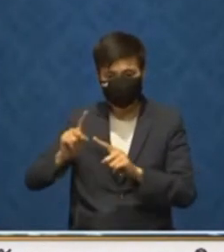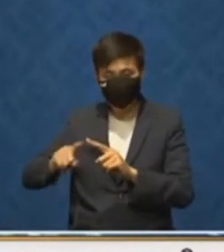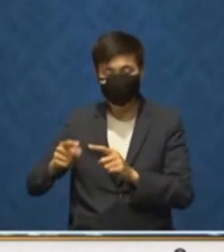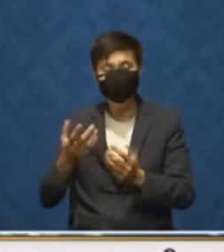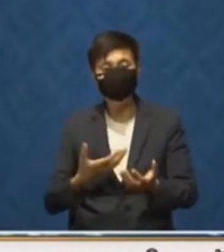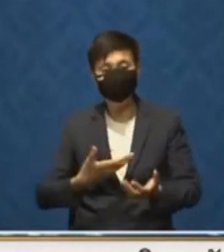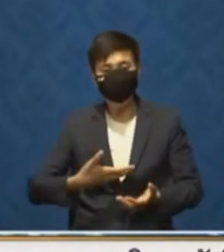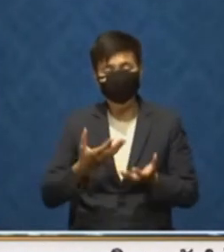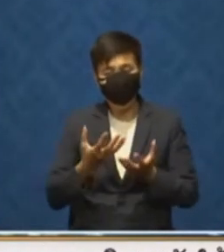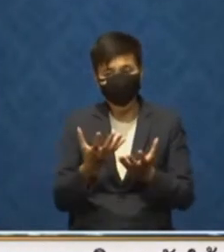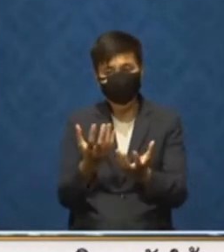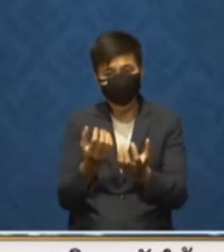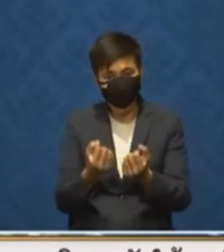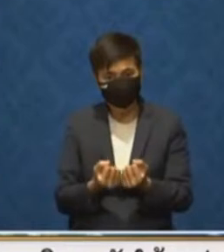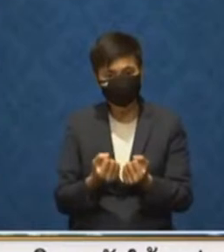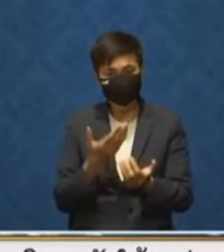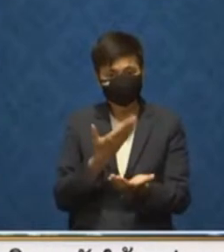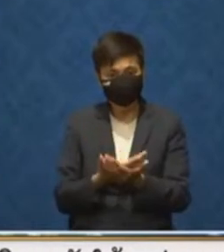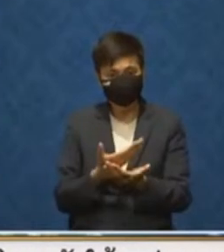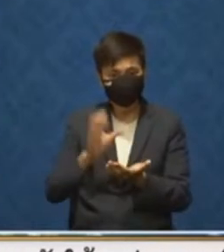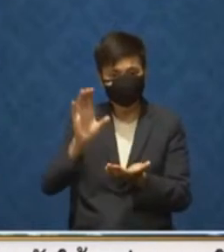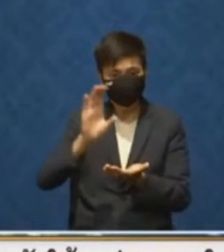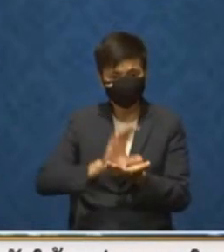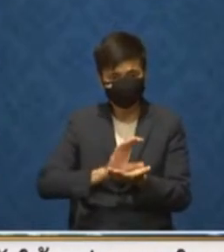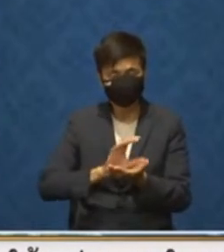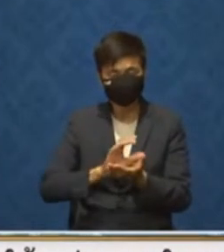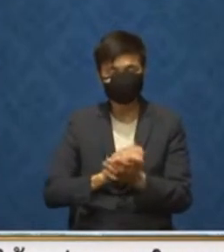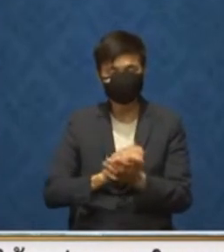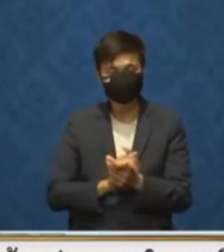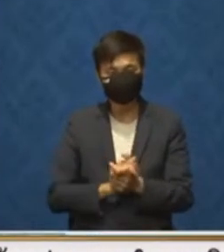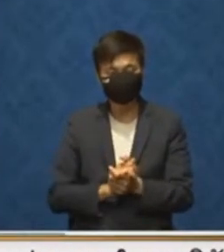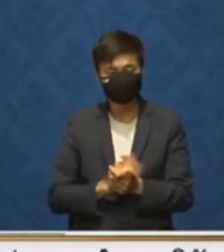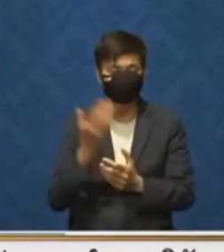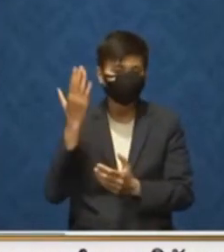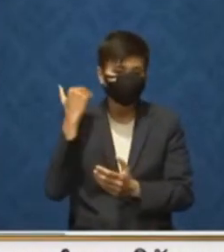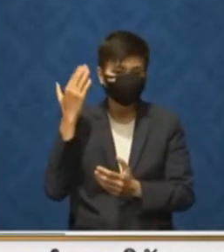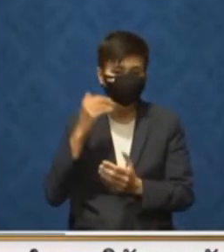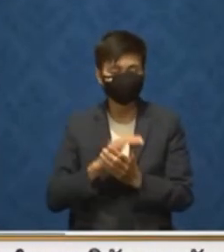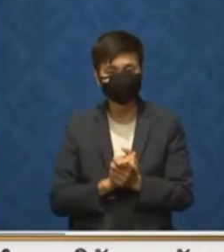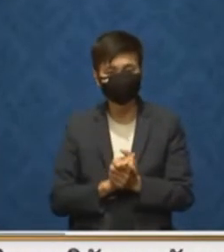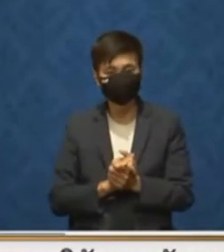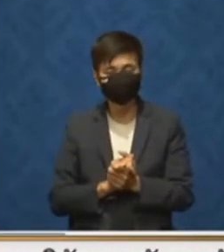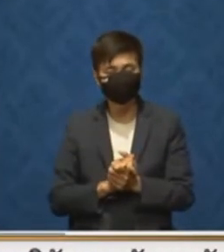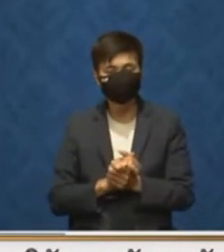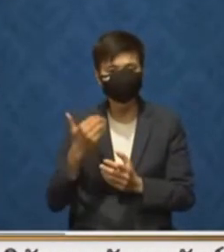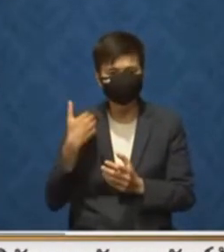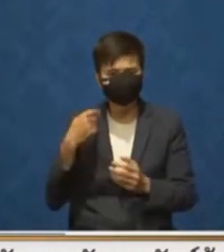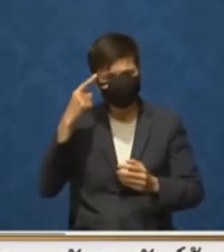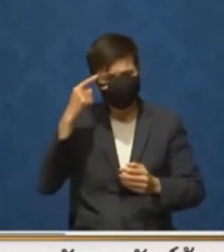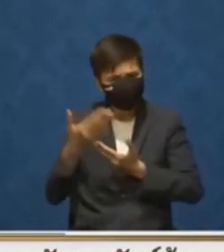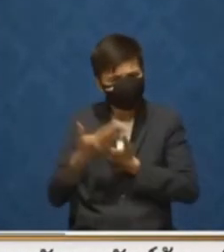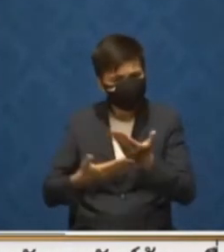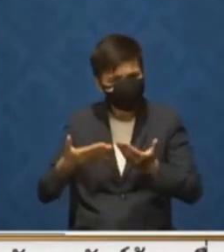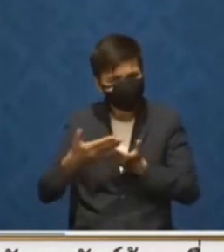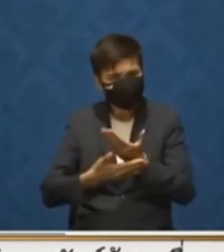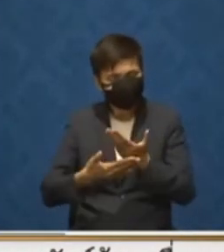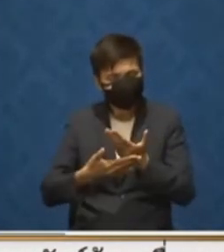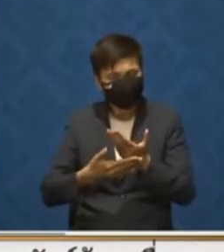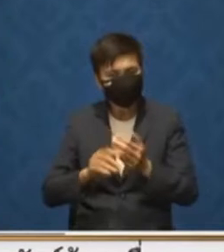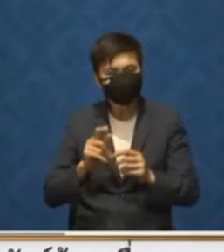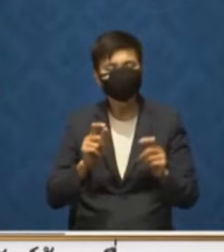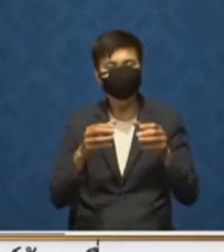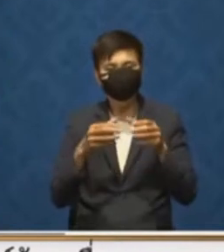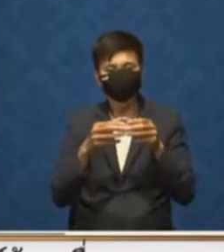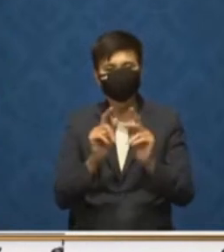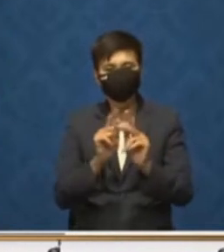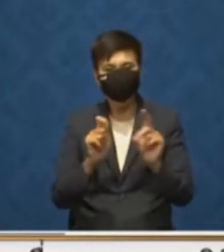การได้ดังนั้นที่ผ่านมานะครับทางกรมเมื่อได้ทานการที่นั่งรถประมาณของในแต่ละอนุกรรมาธิการนะ